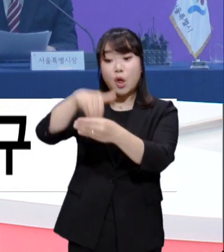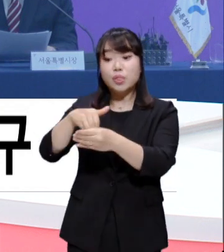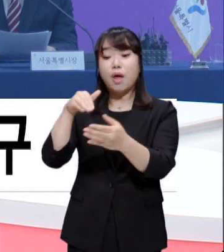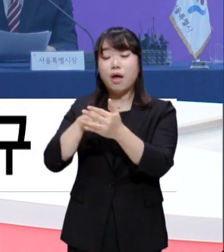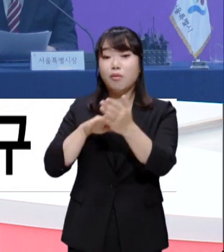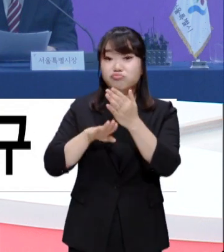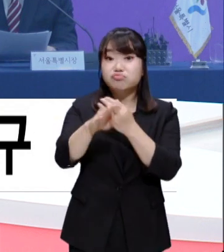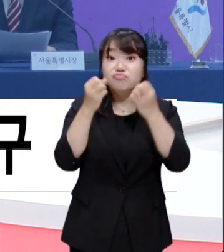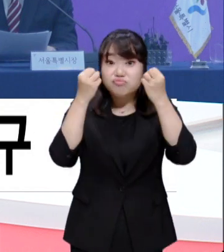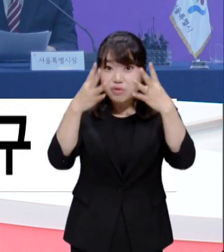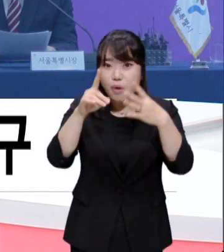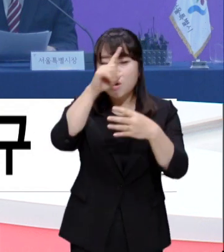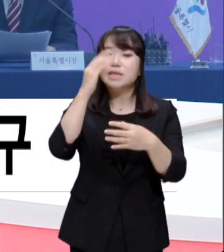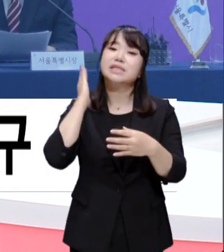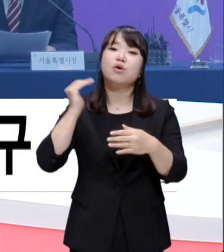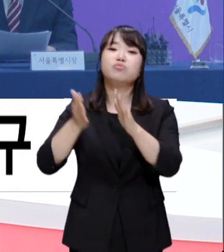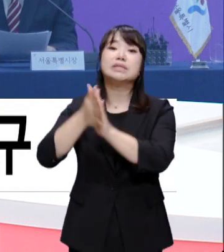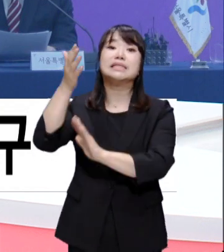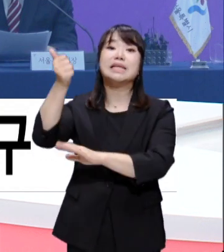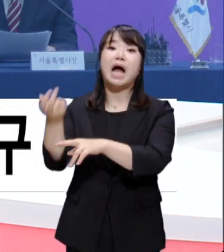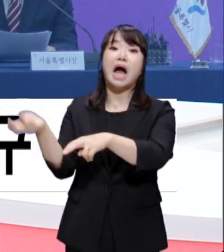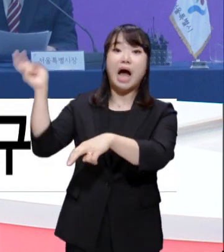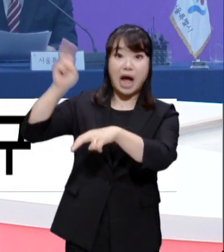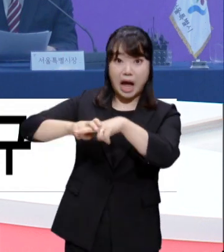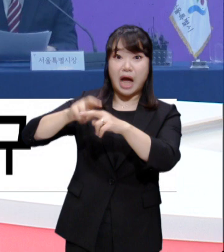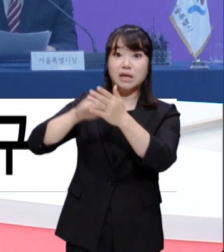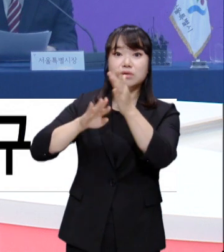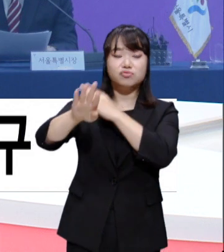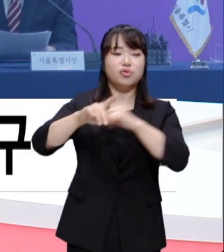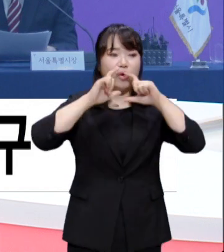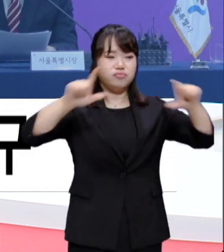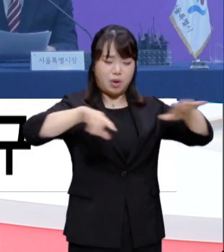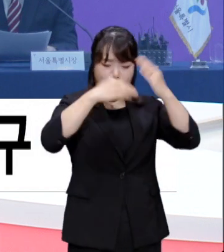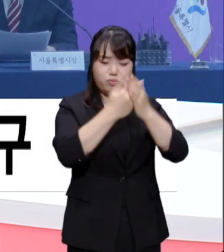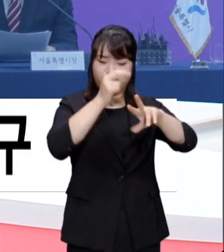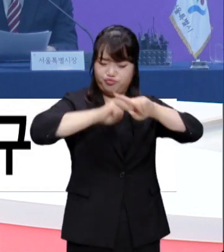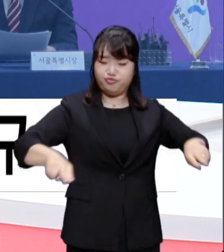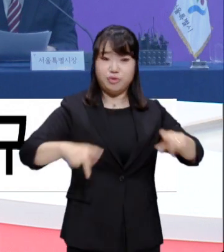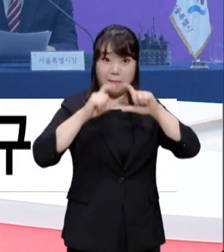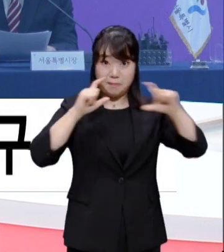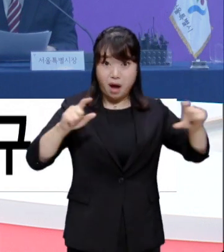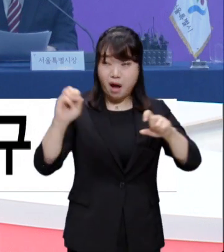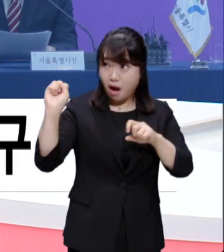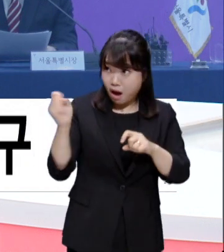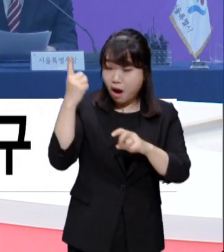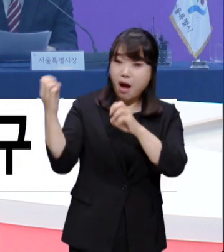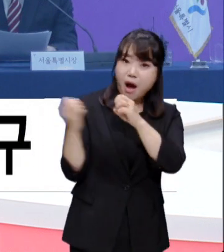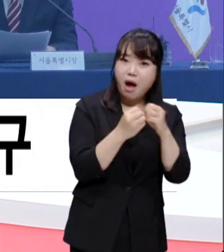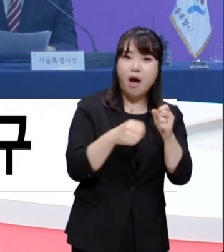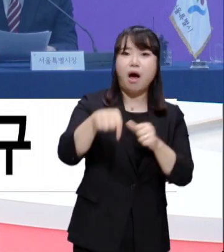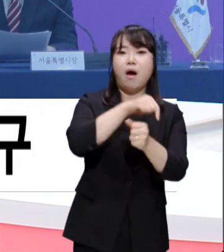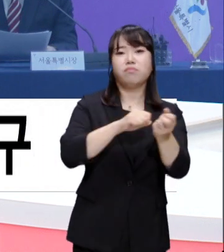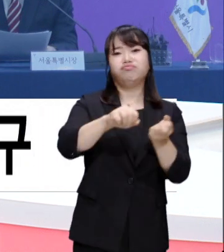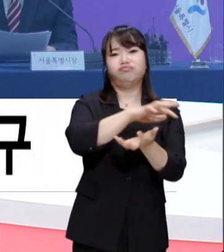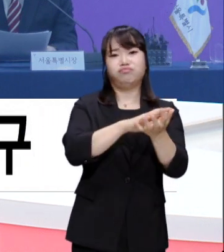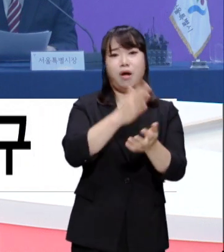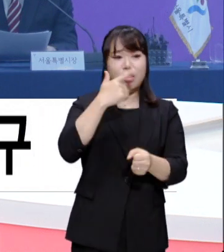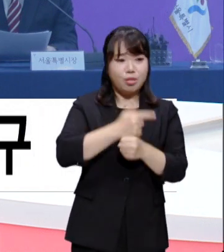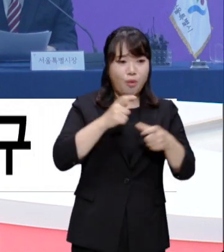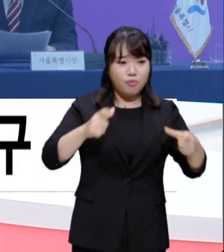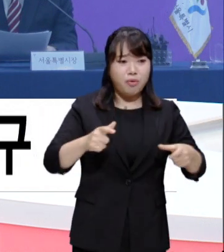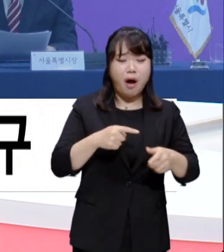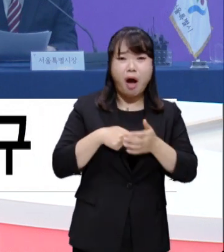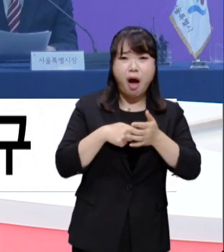이후 새로운 의정부시장이 계획 전면 취소를 공약하면서 위기에 빠졌습니다. 노원구 입장에서는 그동안의